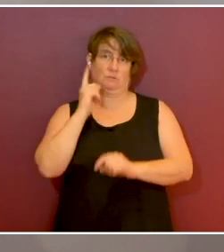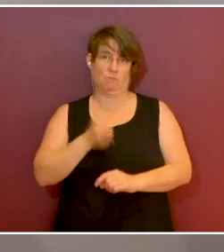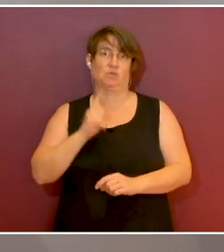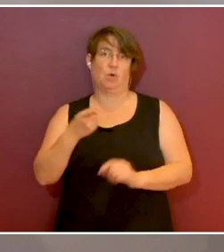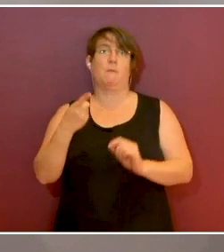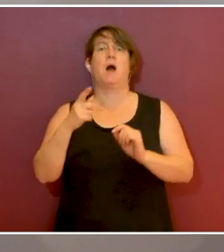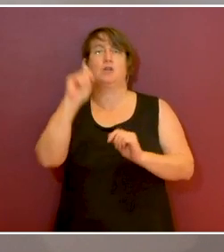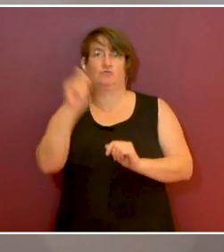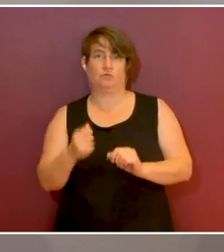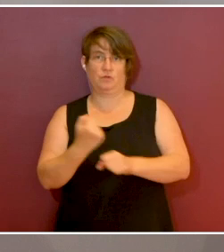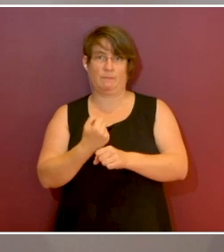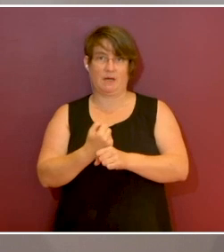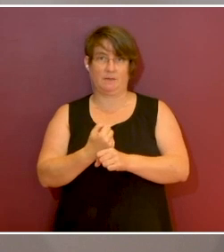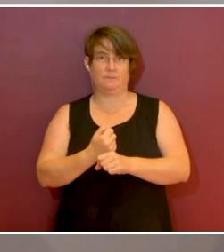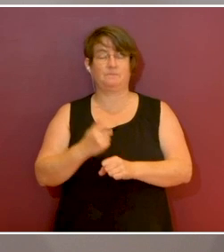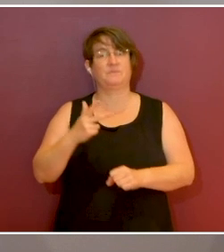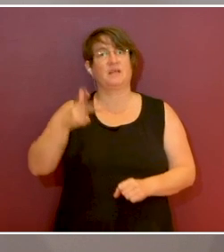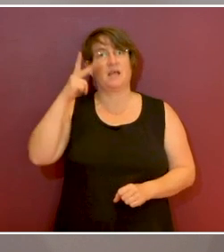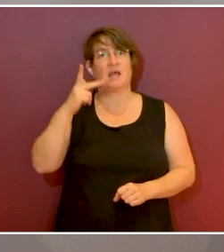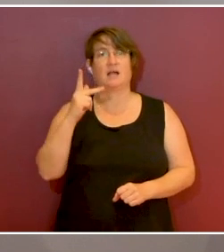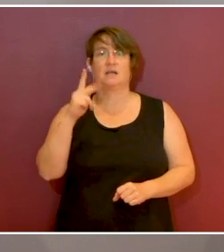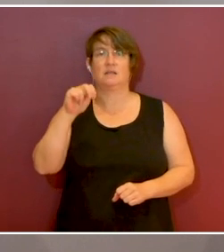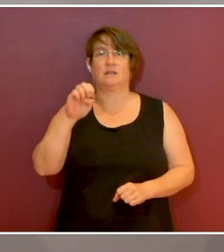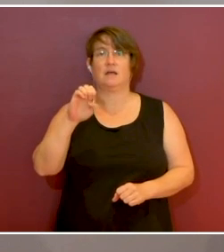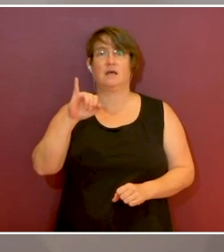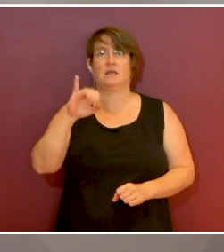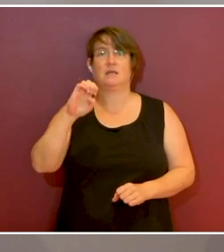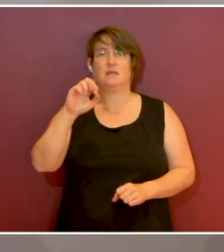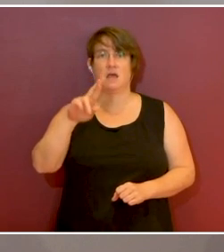Herr Kneier ist ansonsten noch zugeschaltet. Herr Kneier, haben Sie eine Frage?